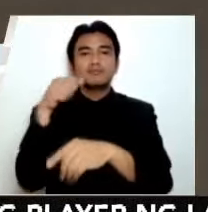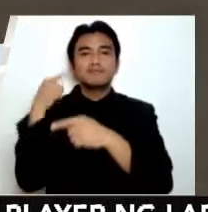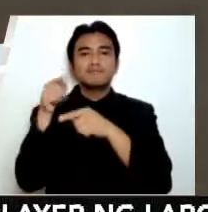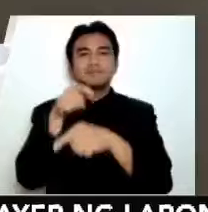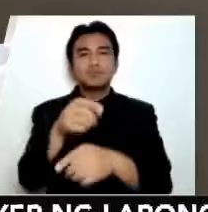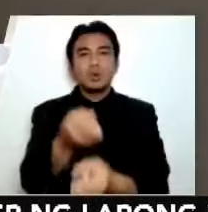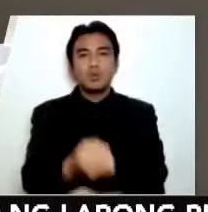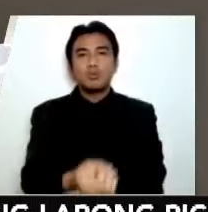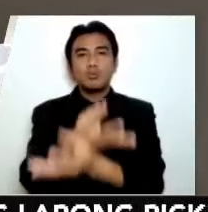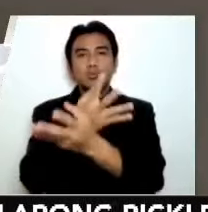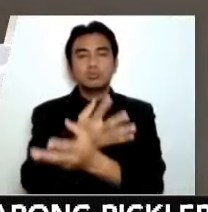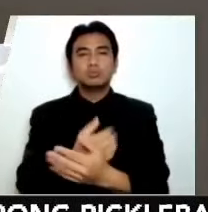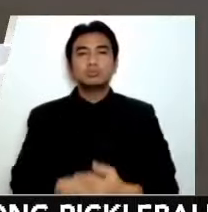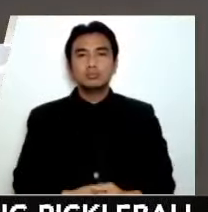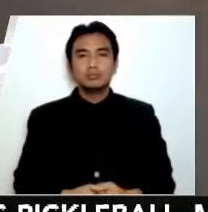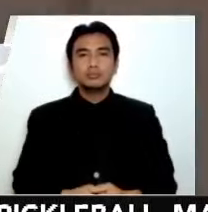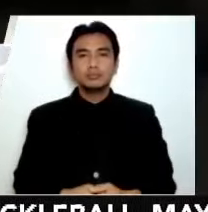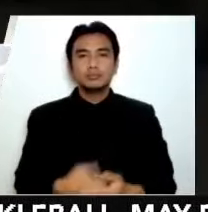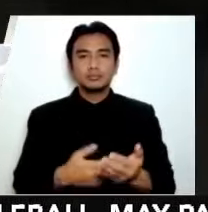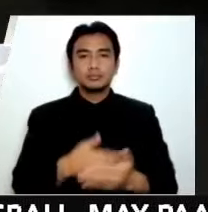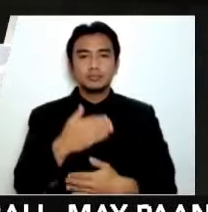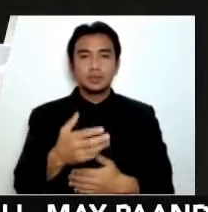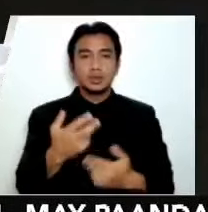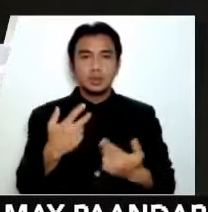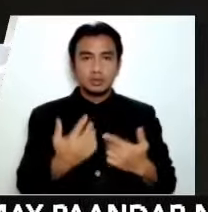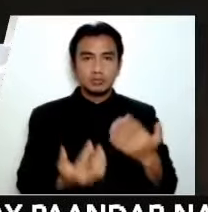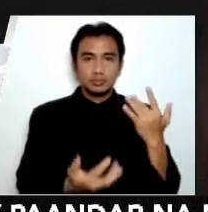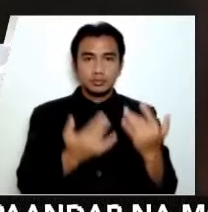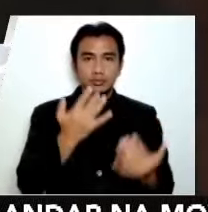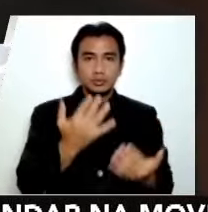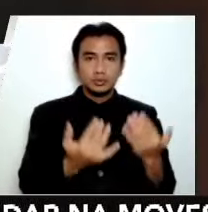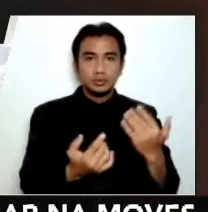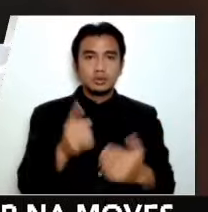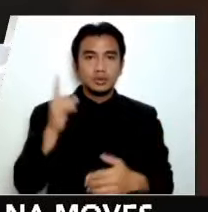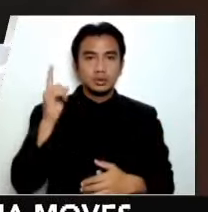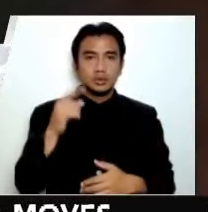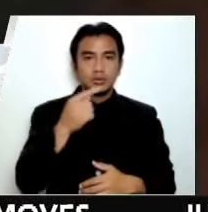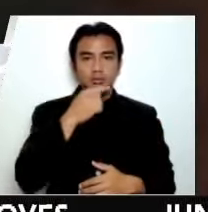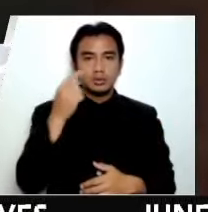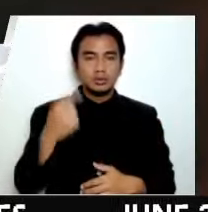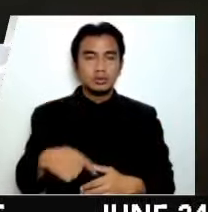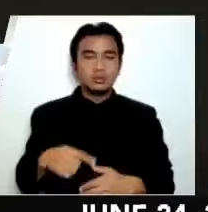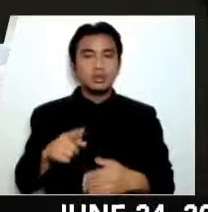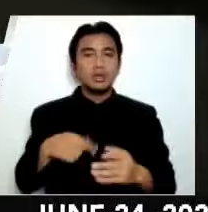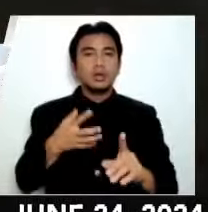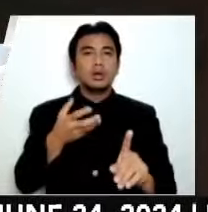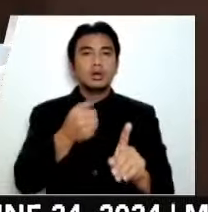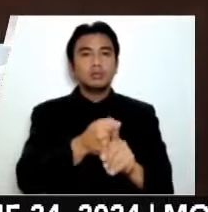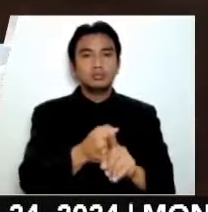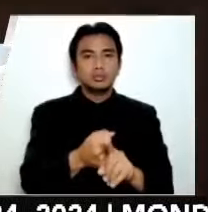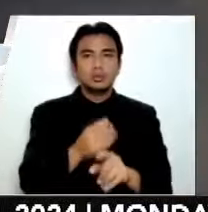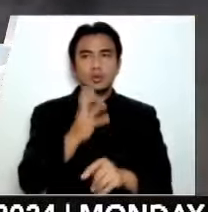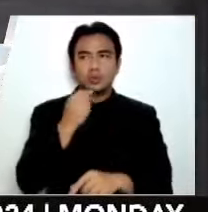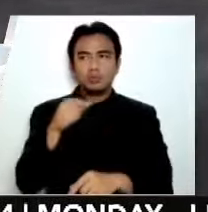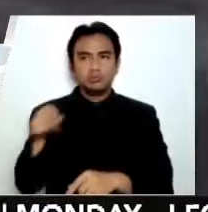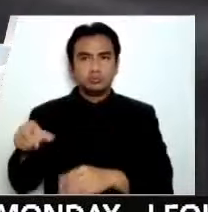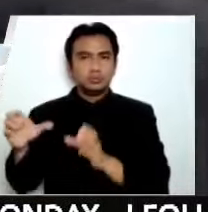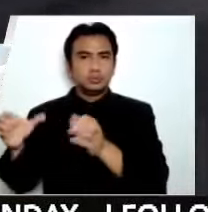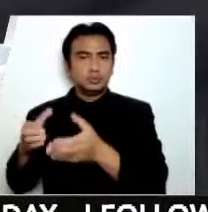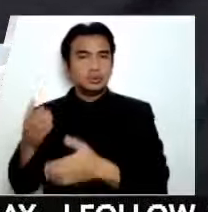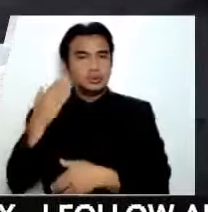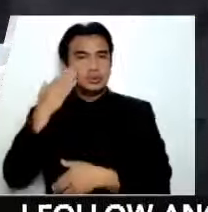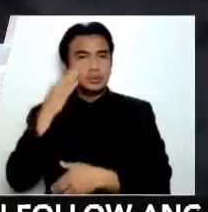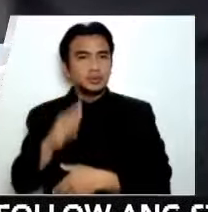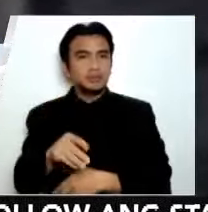Sinunog naman ang isang sinagog sa Dagestan, Russia. Inatake rin ang mga di patukoy na salarin ang dalawang